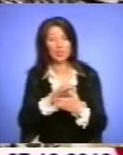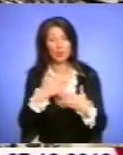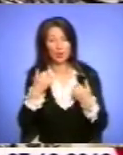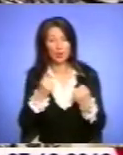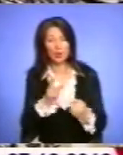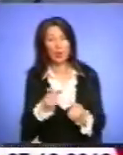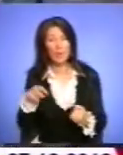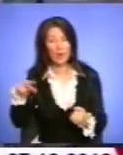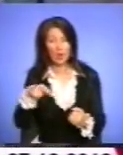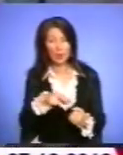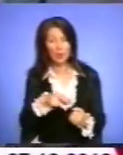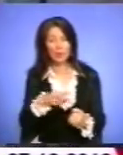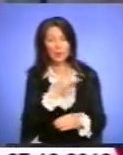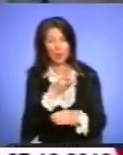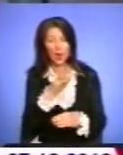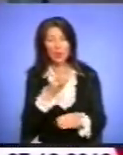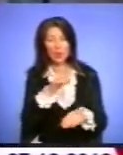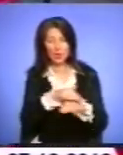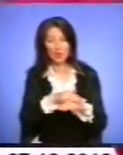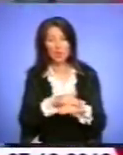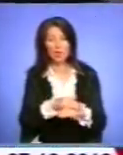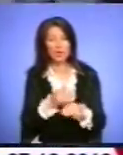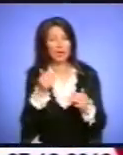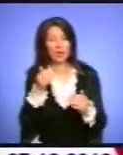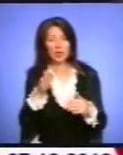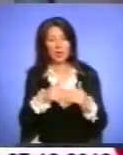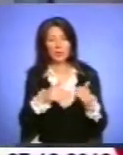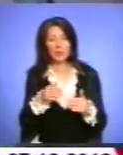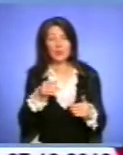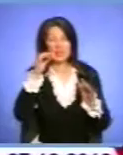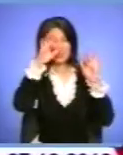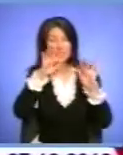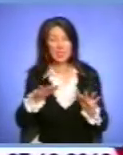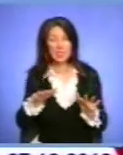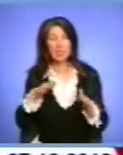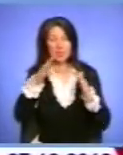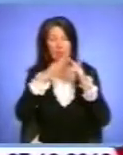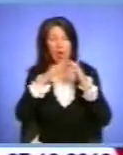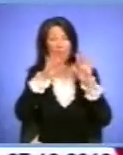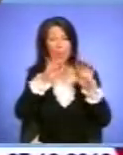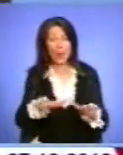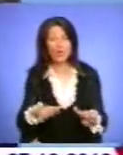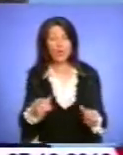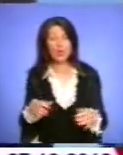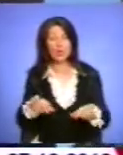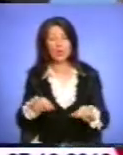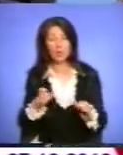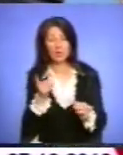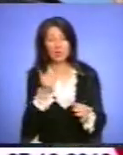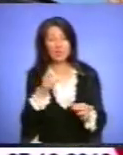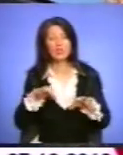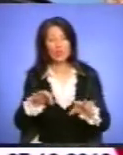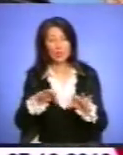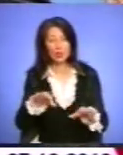камери зафіксував шокуючі кадри. Сніг з покрівлі падає на дитячий візочок. Відповідальні за боротьбу з бурульками – працівники